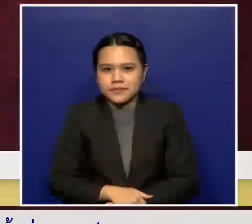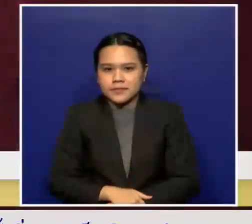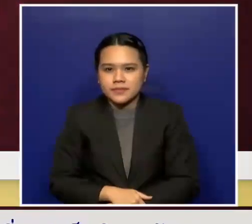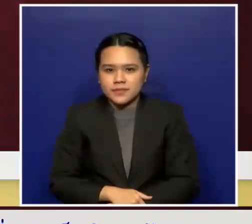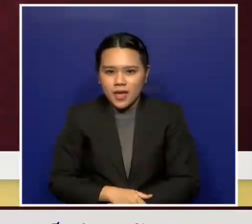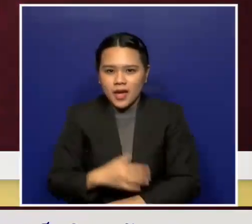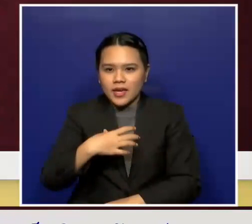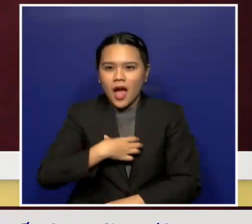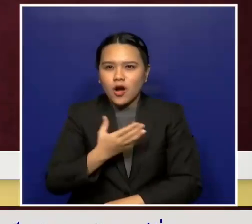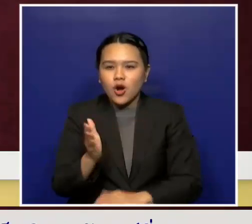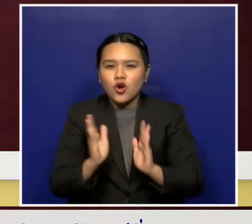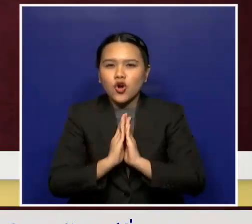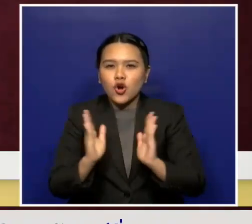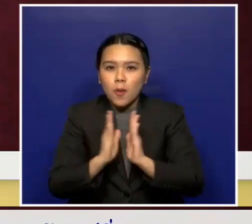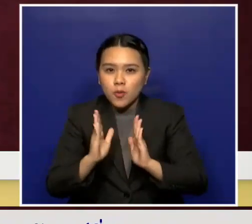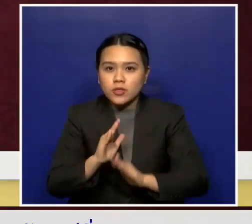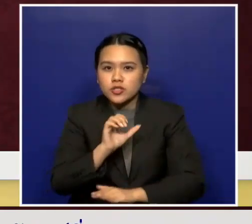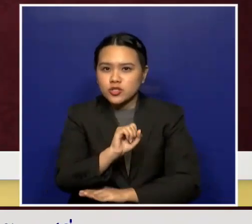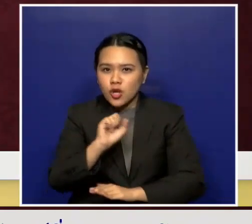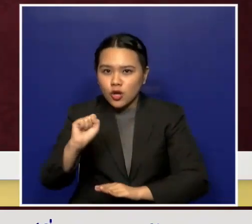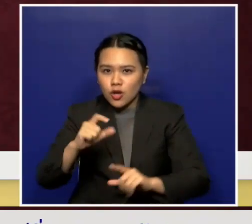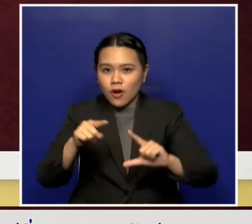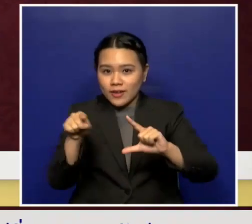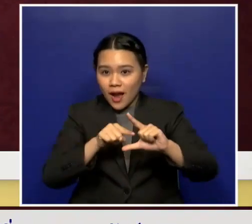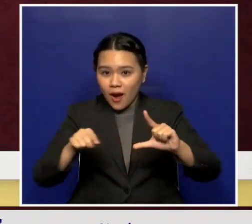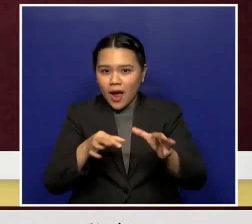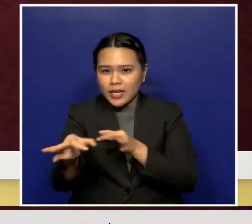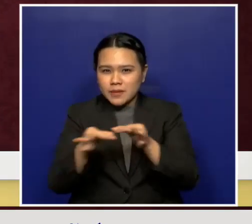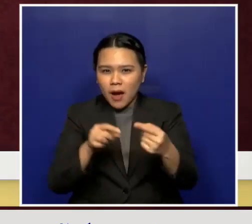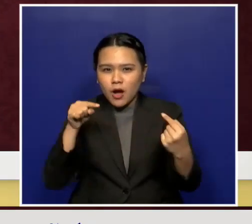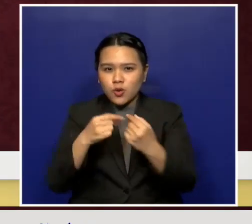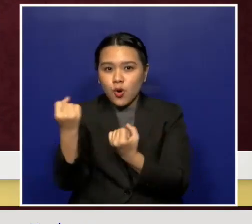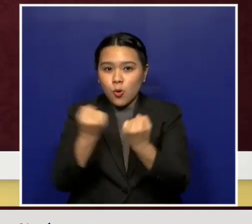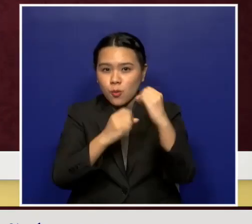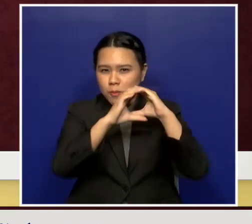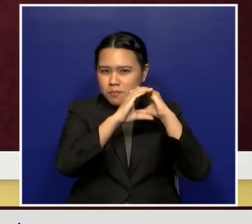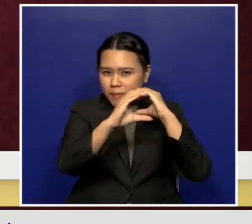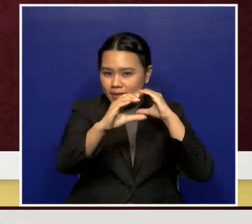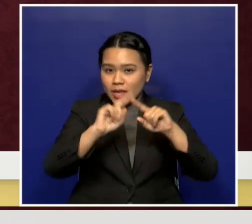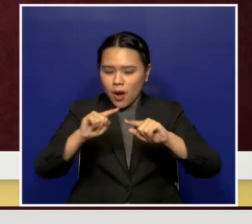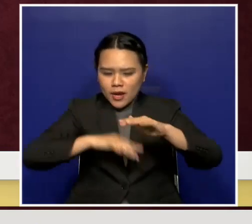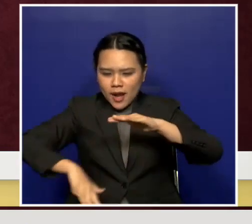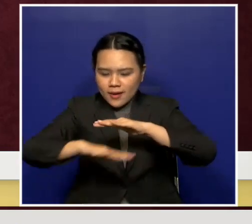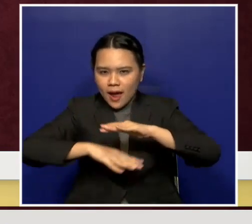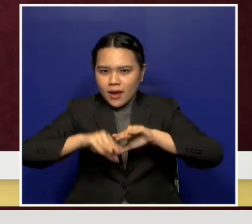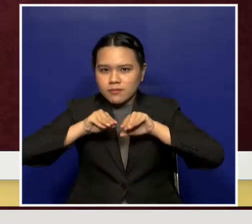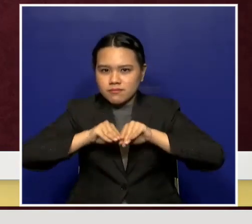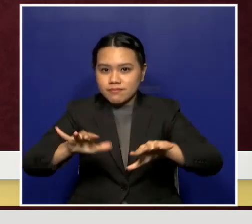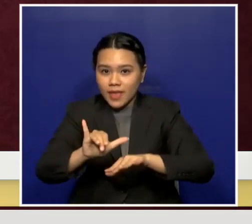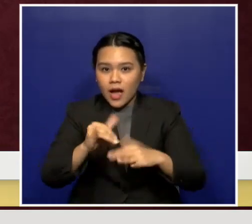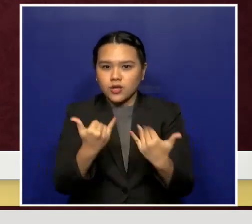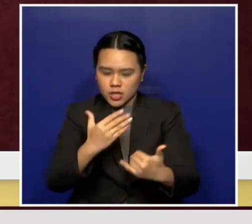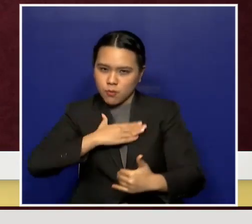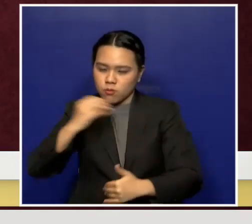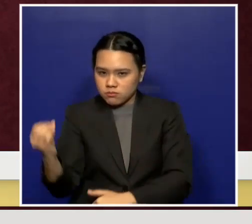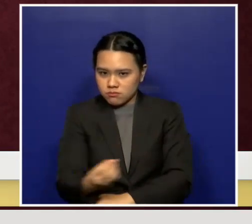รคก้าวไกลที่อภิปรายเรื่องรถบัสเพียงแต่วันนั้นเนี่ยท่านไม่ได้แฉหลักฐานบางอย่างซึ่งผมจะมาแสดงนะแล้วอย